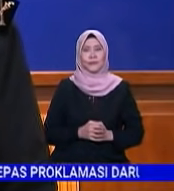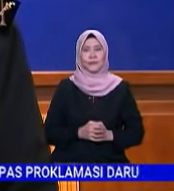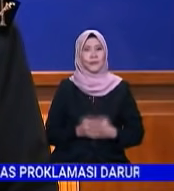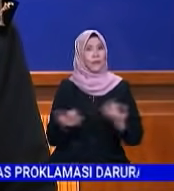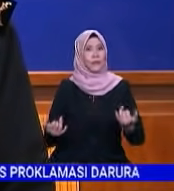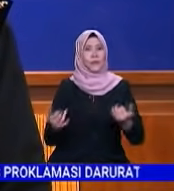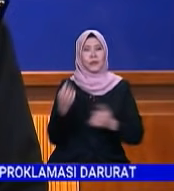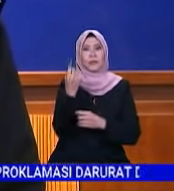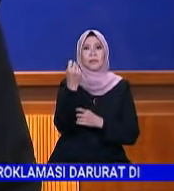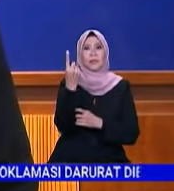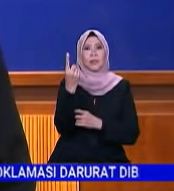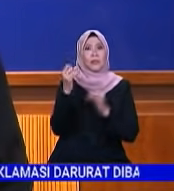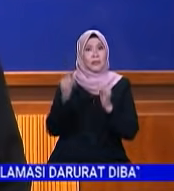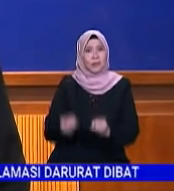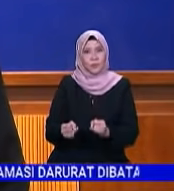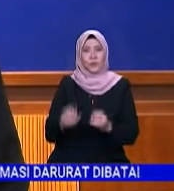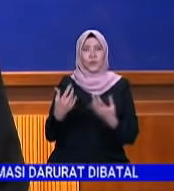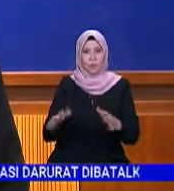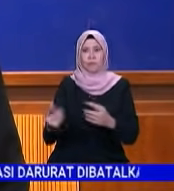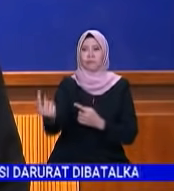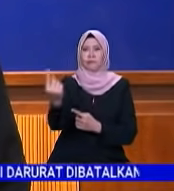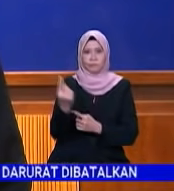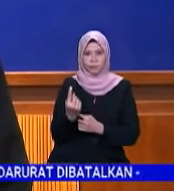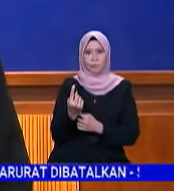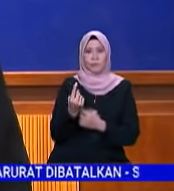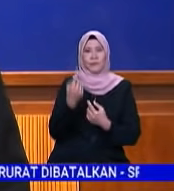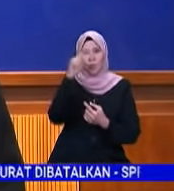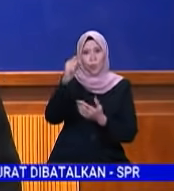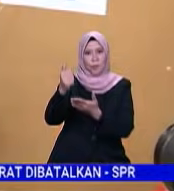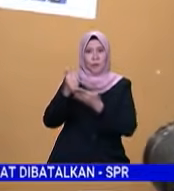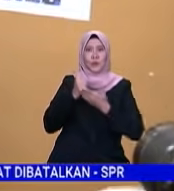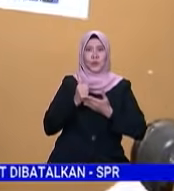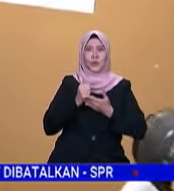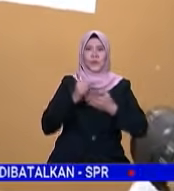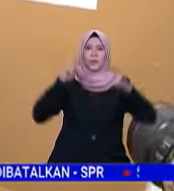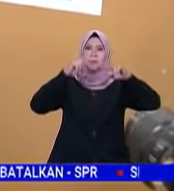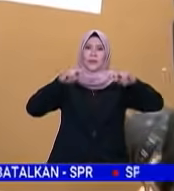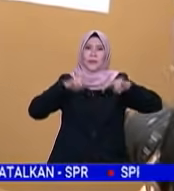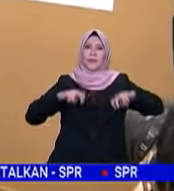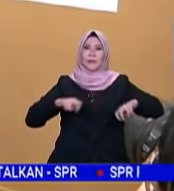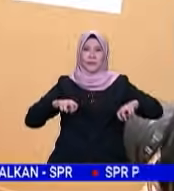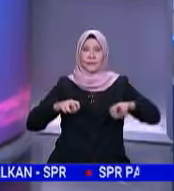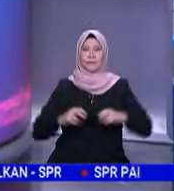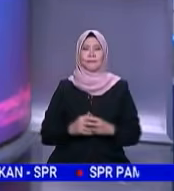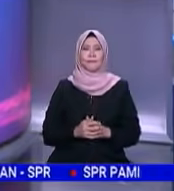Setakat ini, 11 individu telah tampil bagi membantu siasatan.